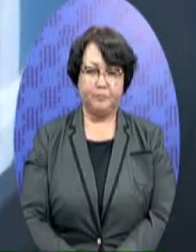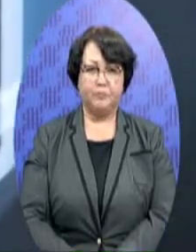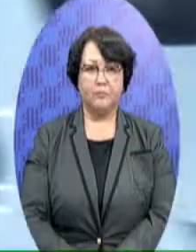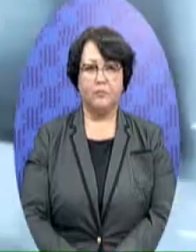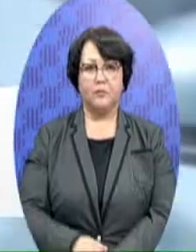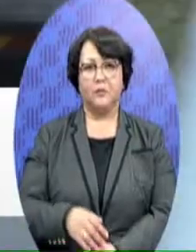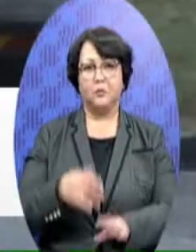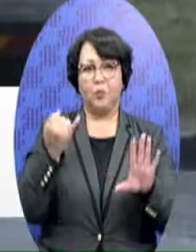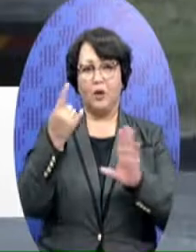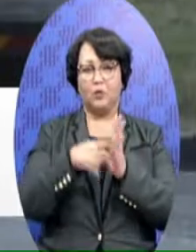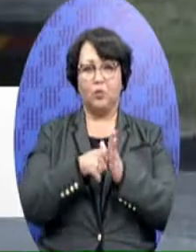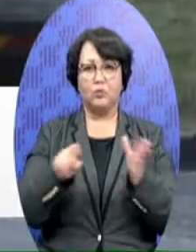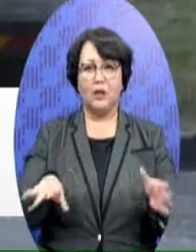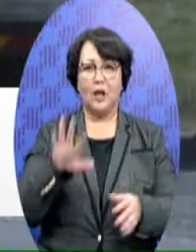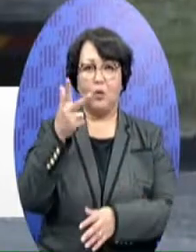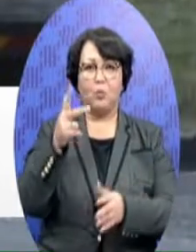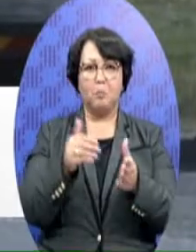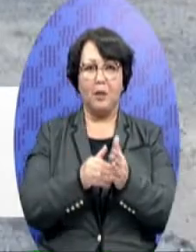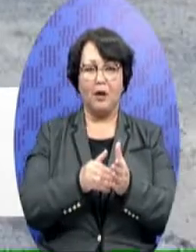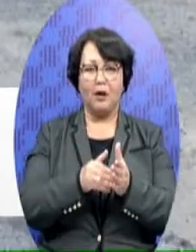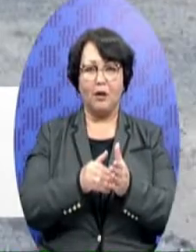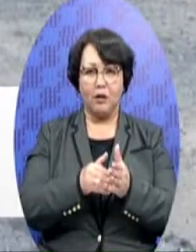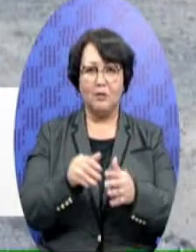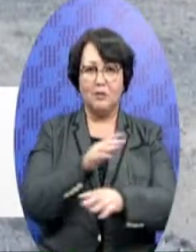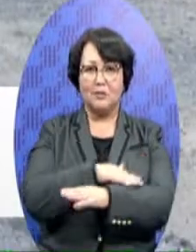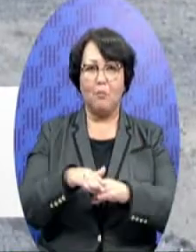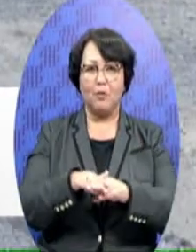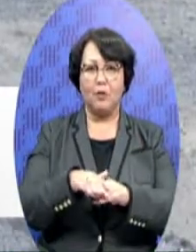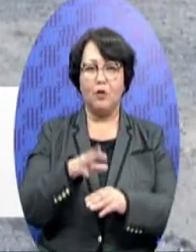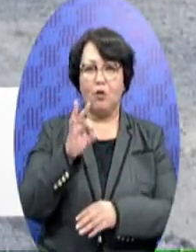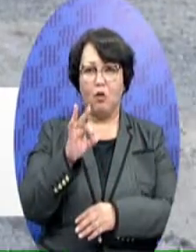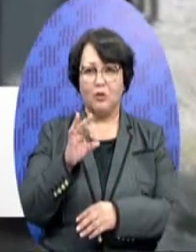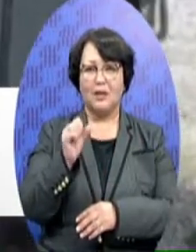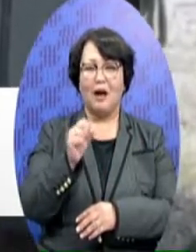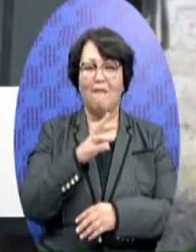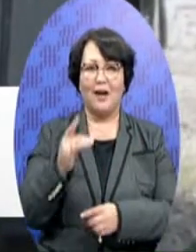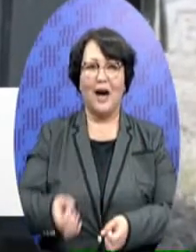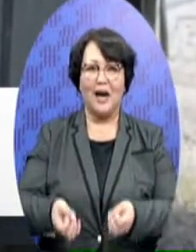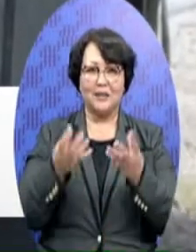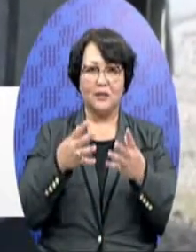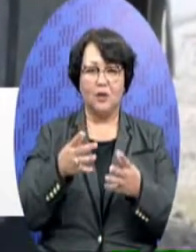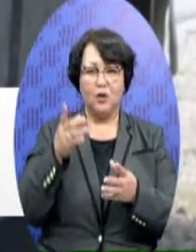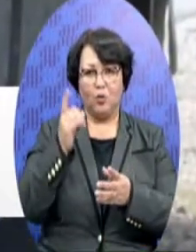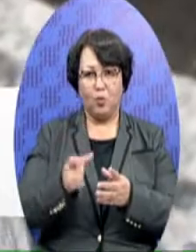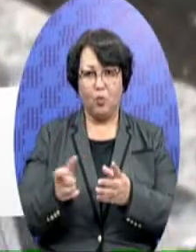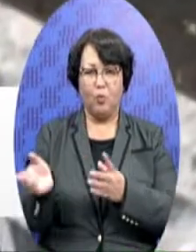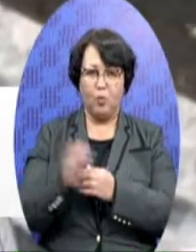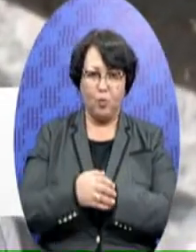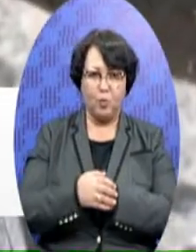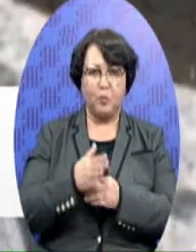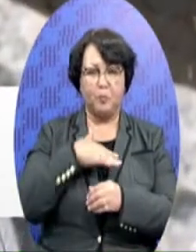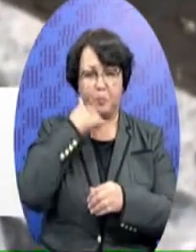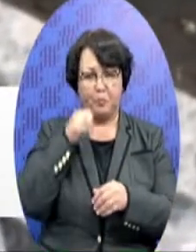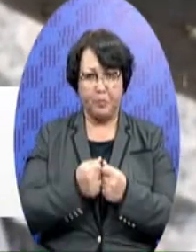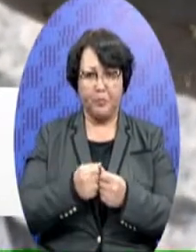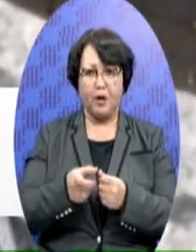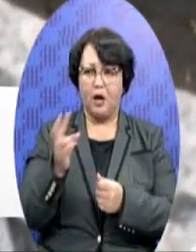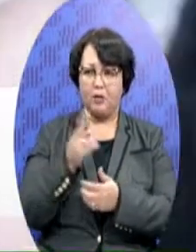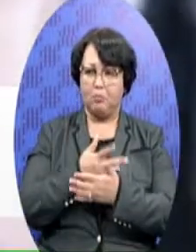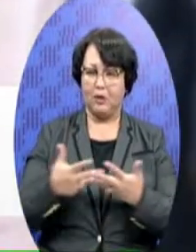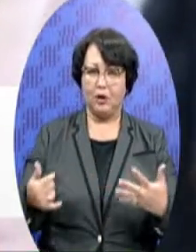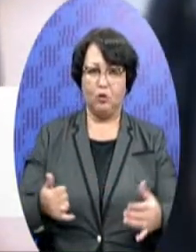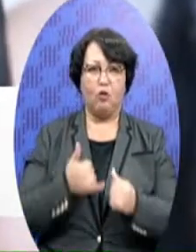Хагас жилийн байдлаар 13,000 гаруй зам тээврийн осол гарчээ. Осол бүрийн цаана хэн нэгэн амнаас эрүүл мэнд эд хөрөнгөөрөө хохирсон гэсэн